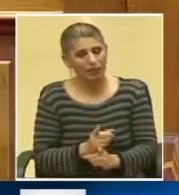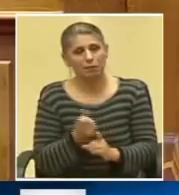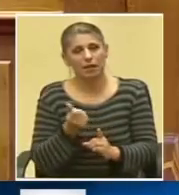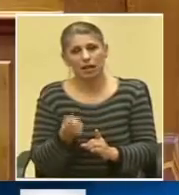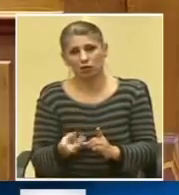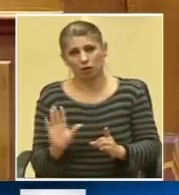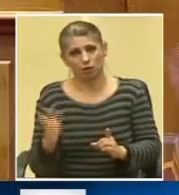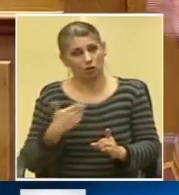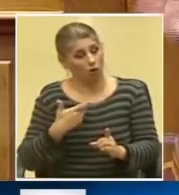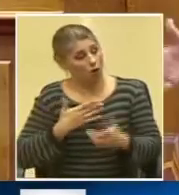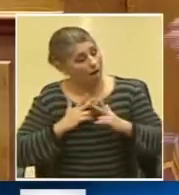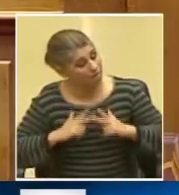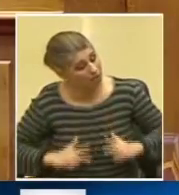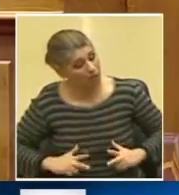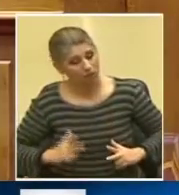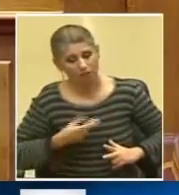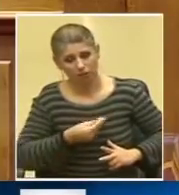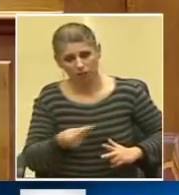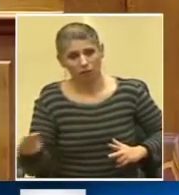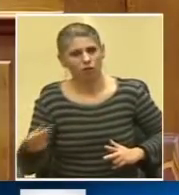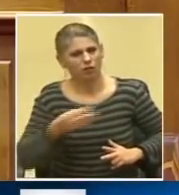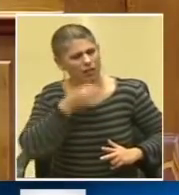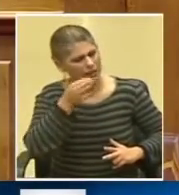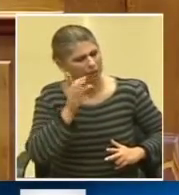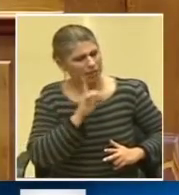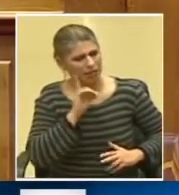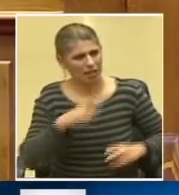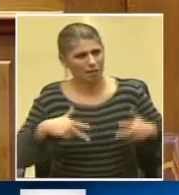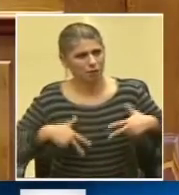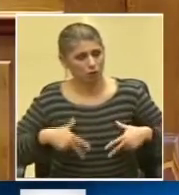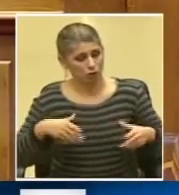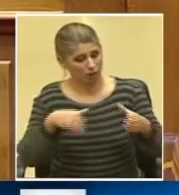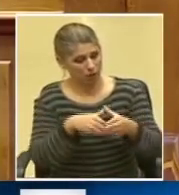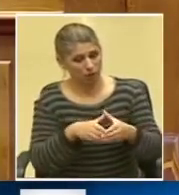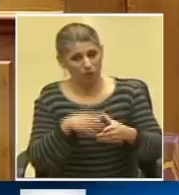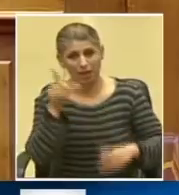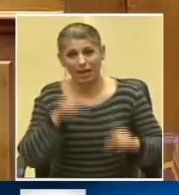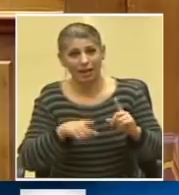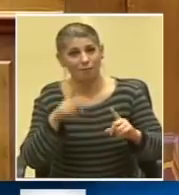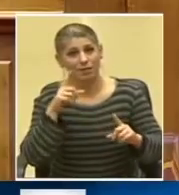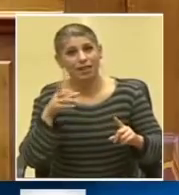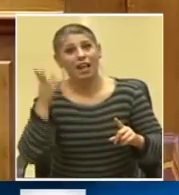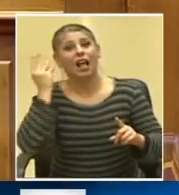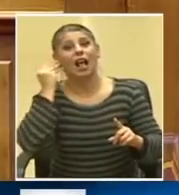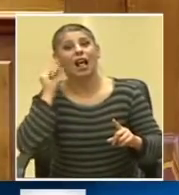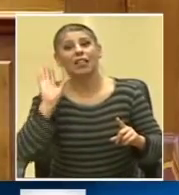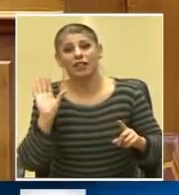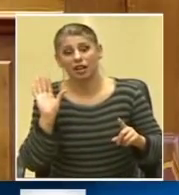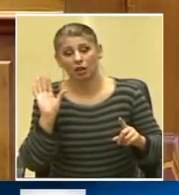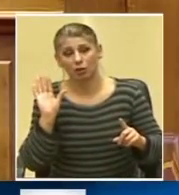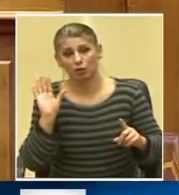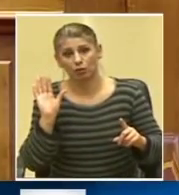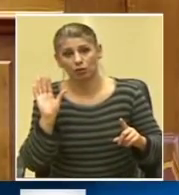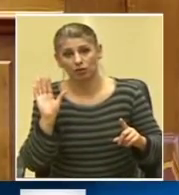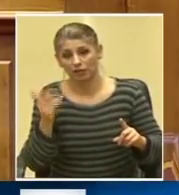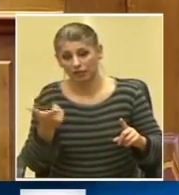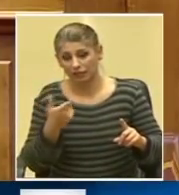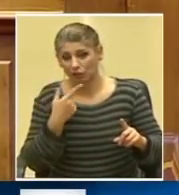ευχαρίστηση θα τα δώσω. Τα είπε και η κυρία Υπουργός στην Επιτροπή, αλλά κάποιοι φαίνεται δεν προσέχουν όταν